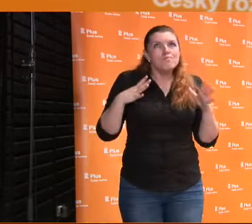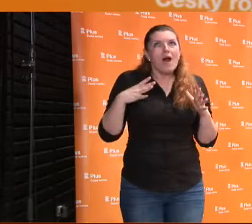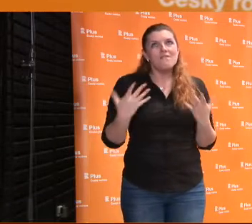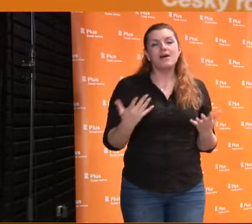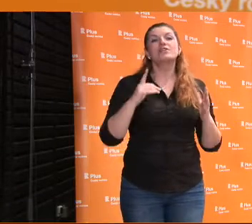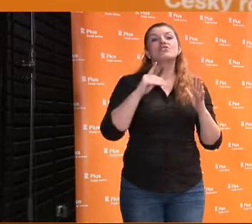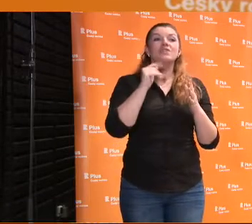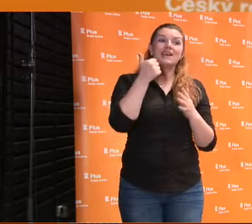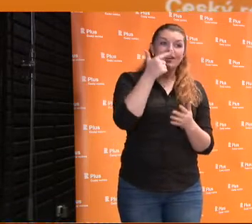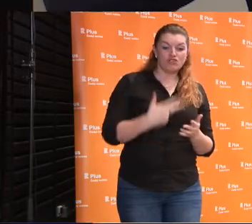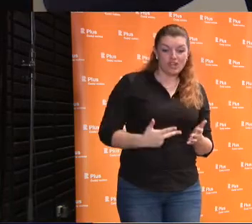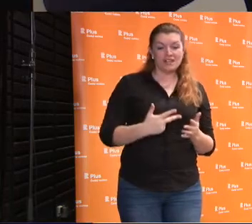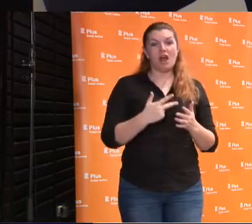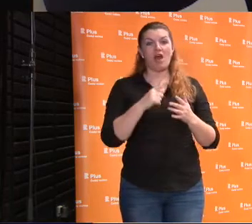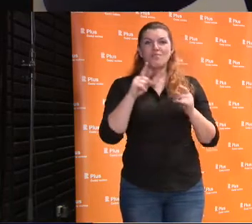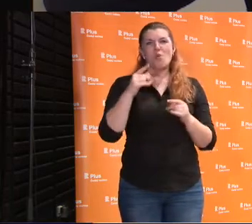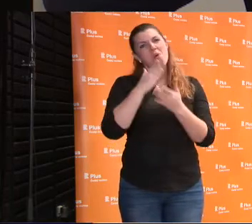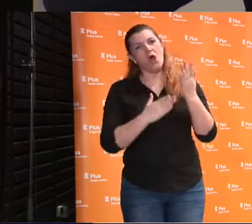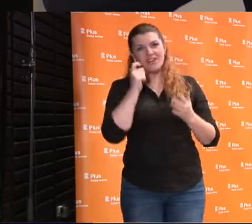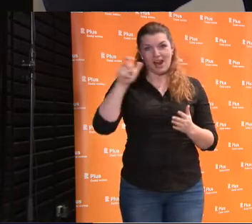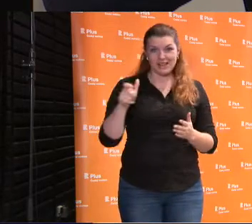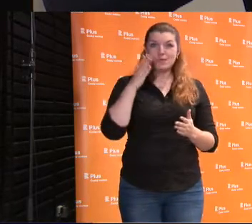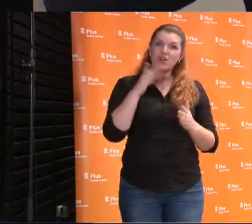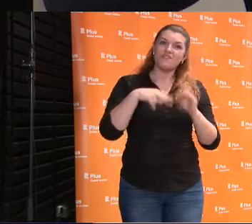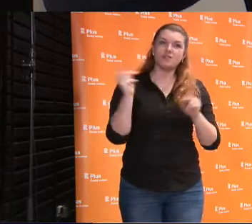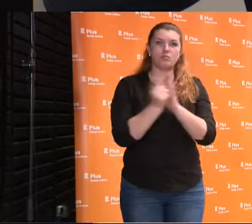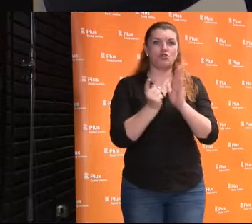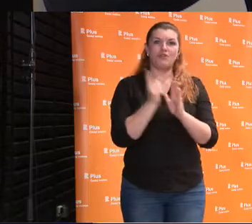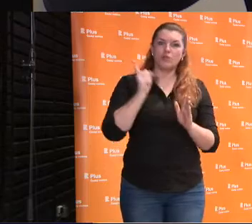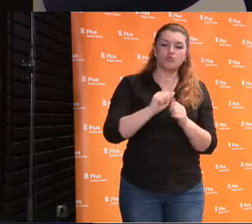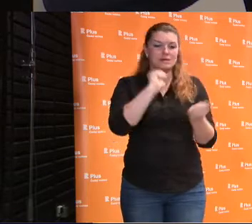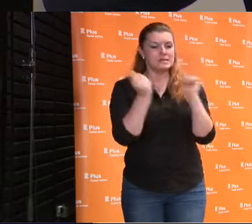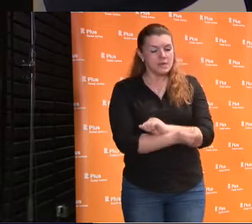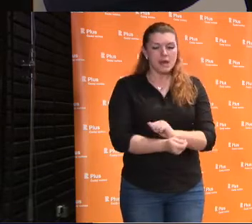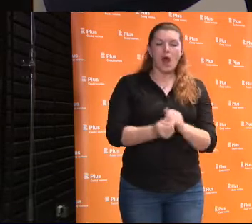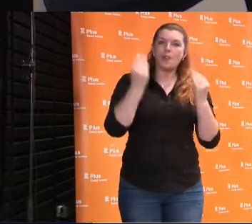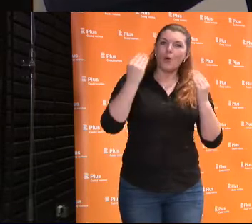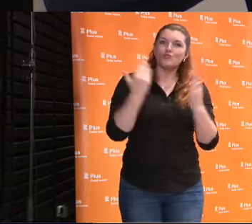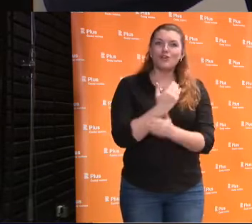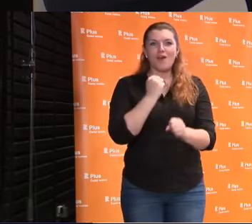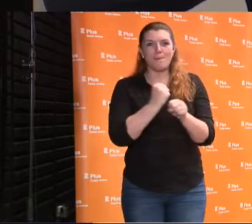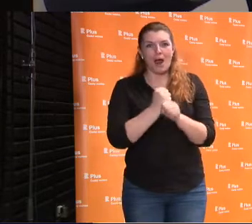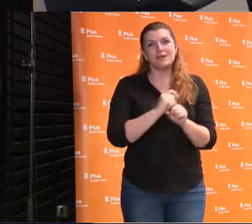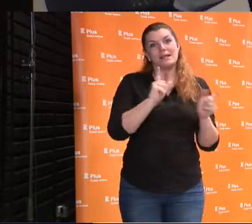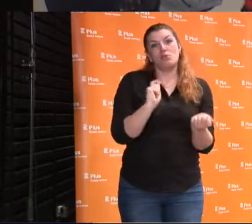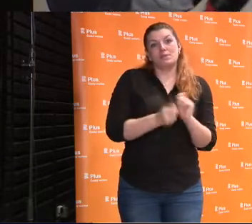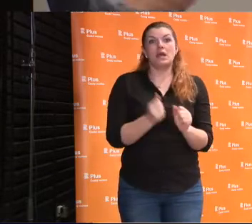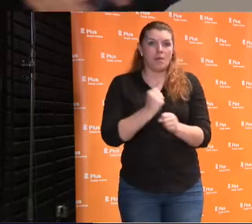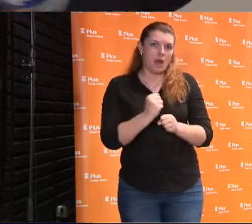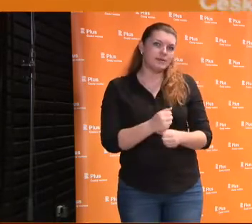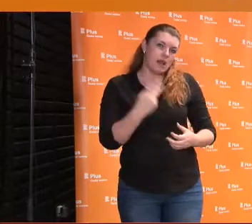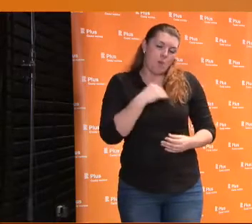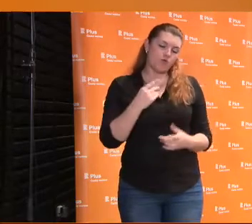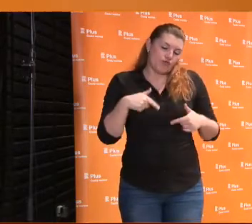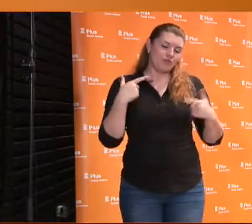polovinu, vzniknou nároky na přeškolení, na změnu profese, ale tak už to v životě chodí. K tomu se pochopitelně